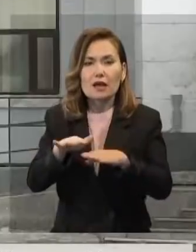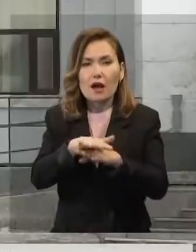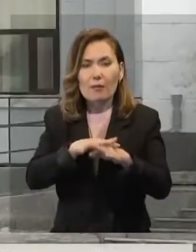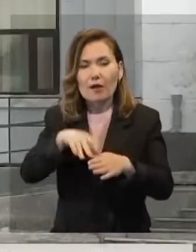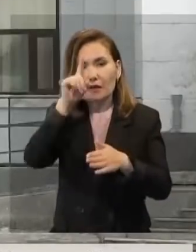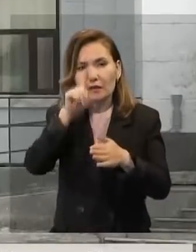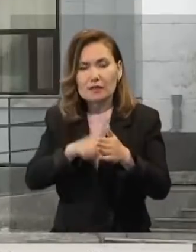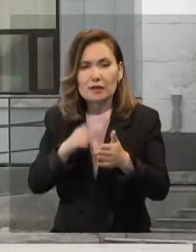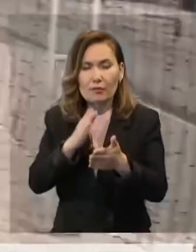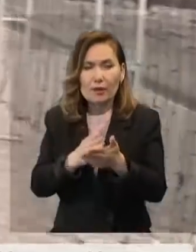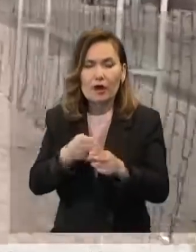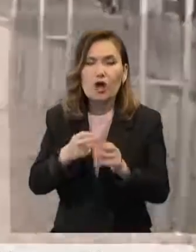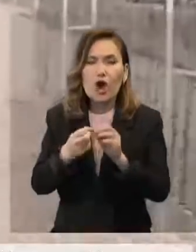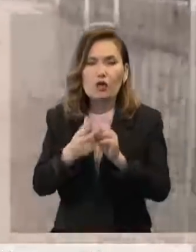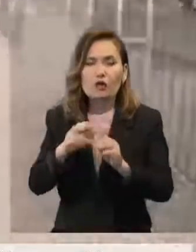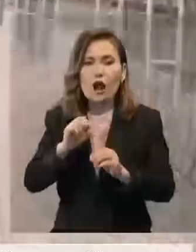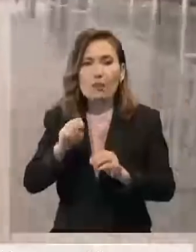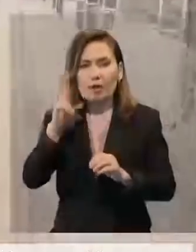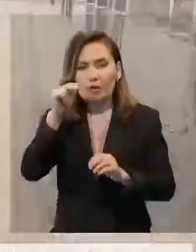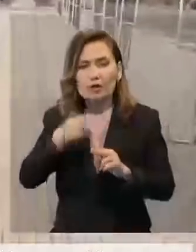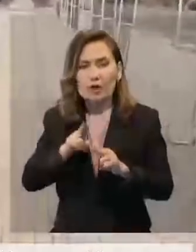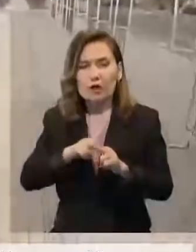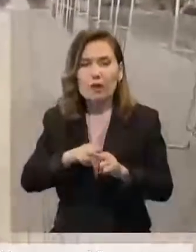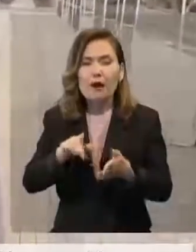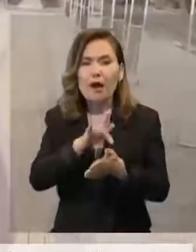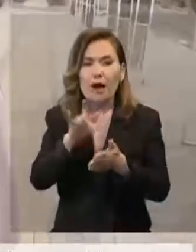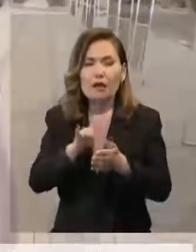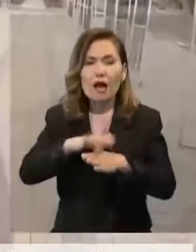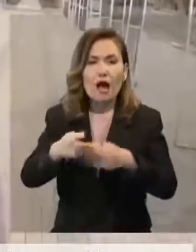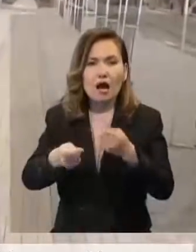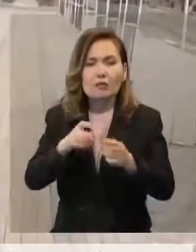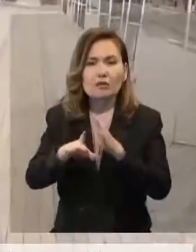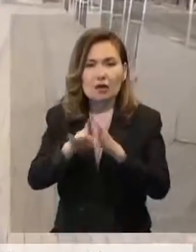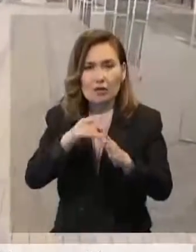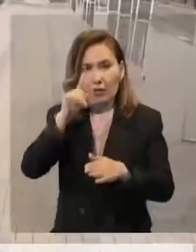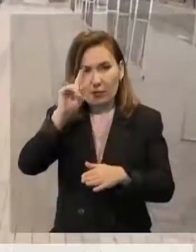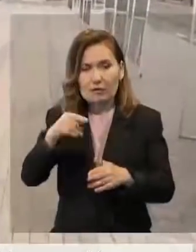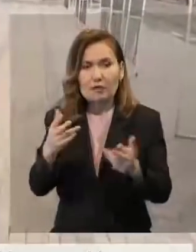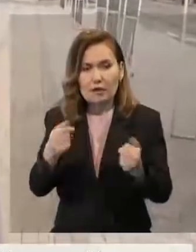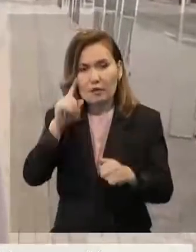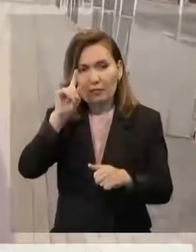де әртүрлі. 10 сәуір күні осында сіздерде қала әкімінің сайлауы. Білесіз бе сол туралы? Иә, білем.